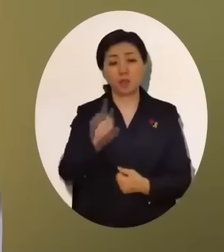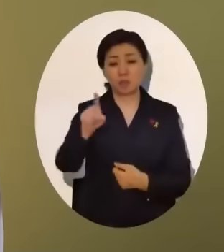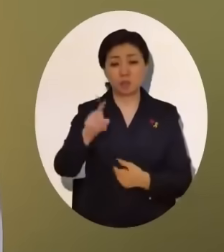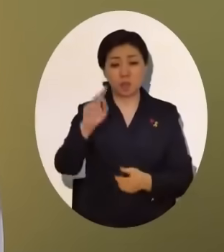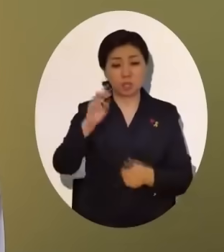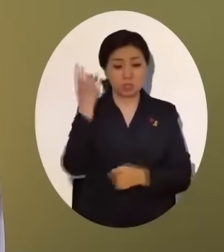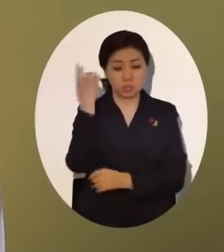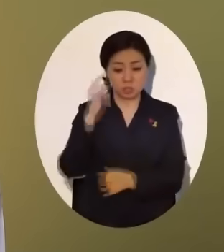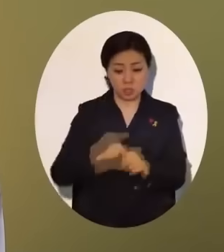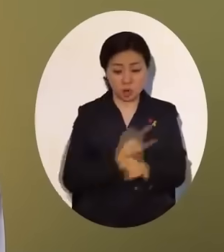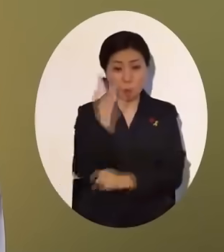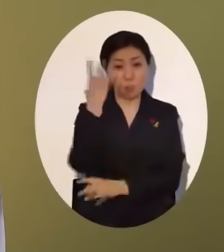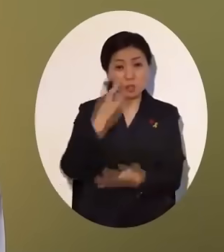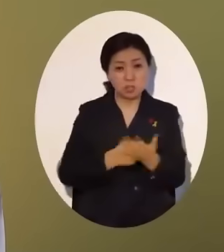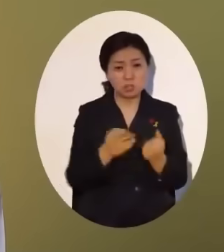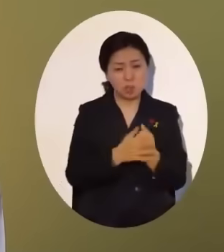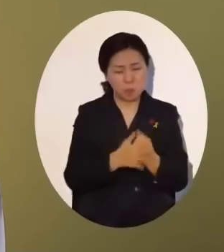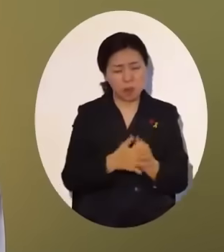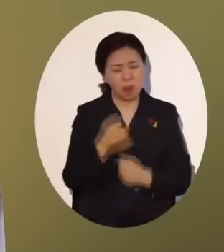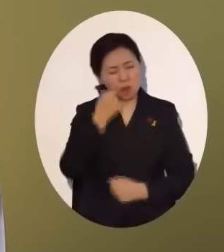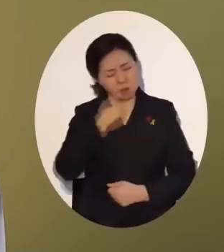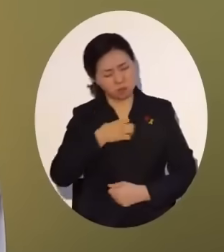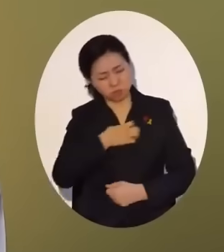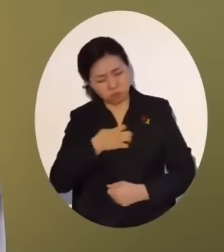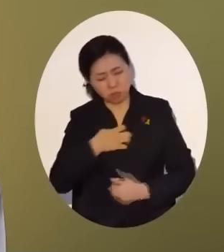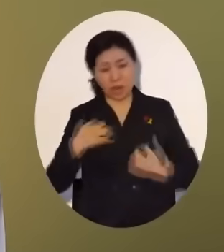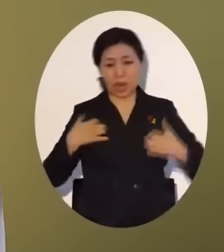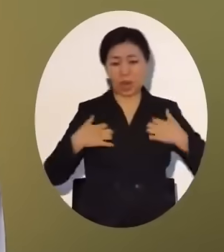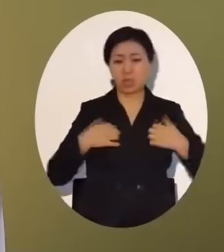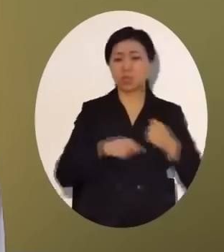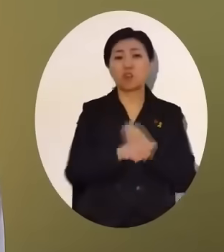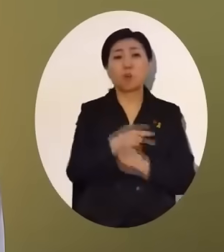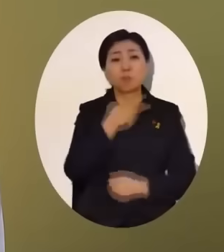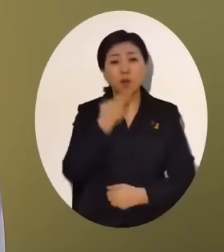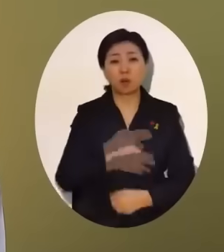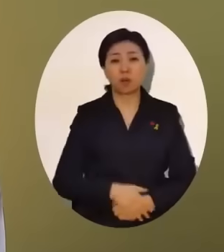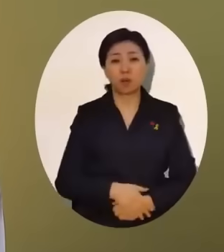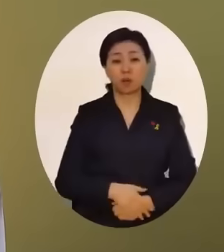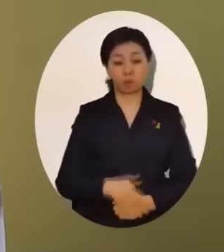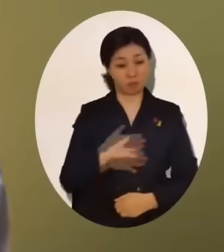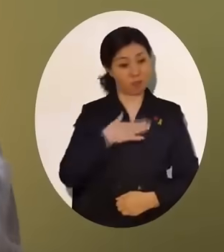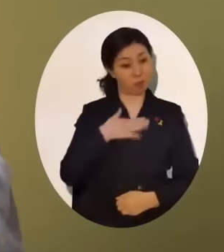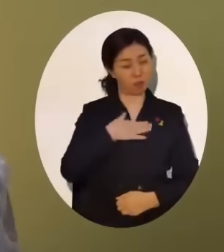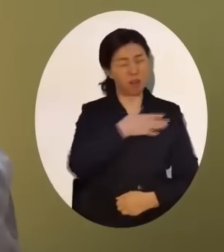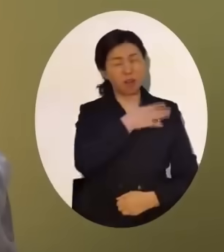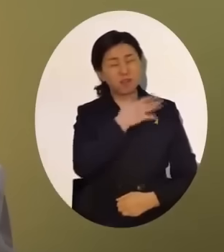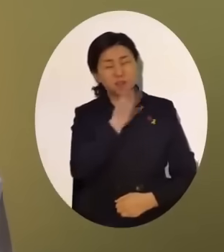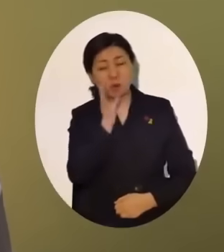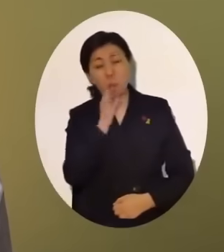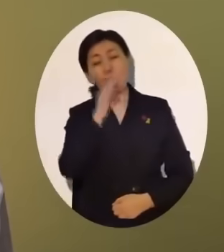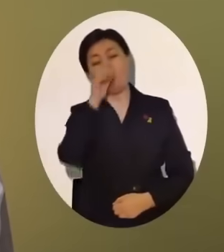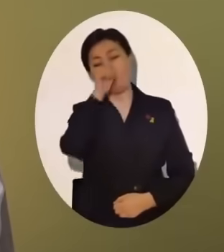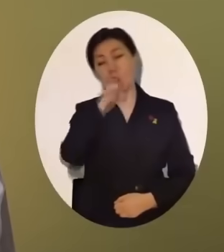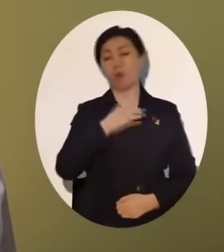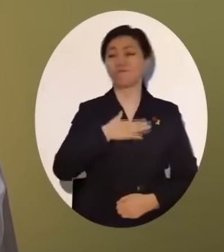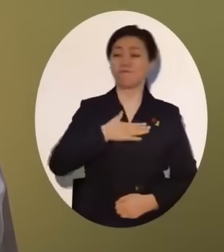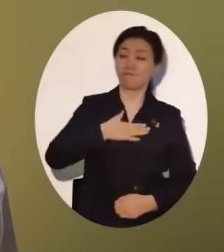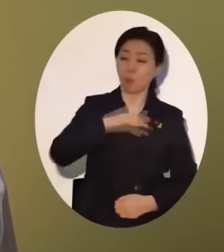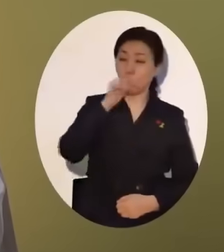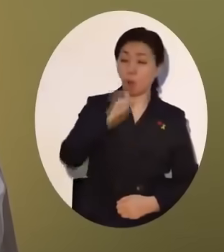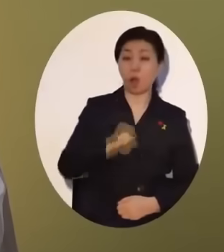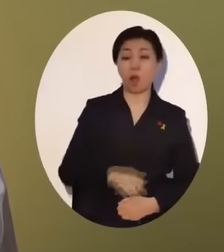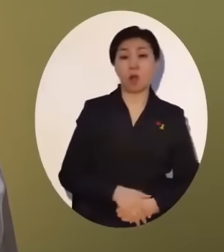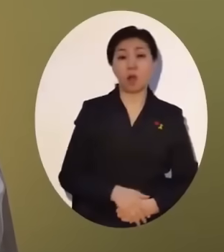슬퍼할 일도 아니고 기뻐할 일도 아니다. 이 그럼 법무스님은 늙는 거 좋다. 이건 내 기분이에요.